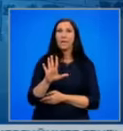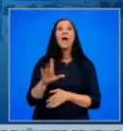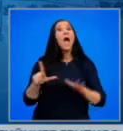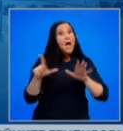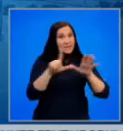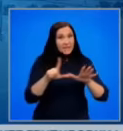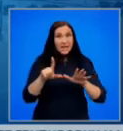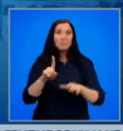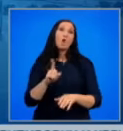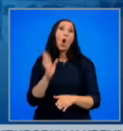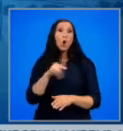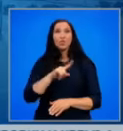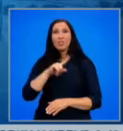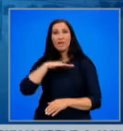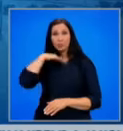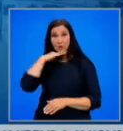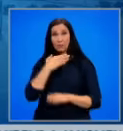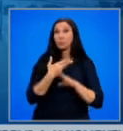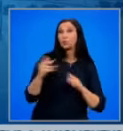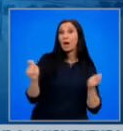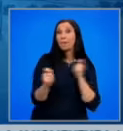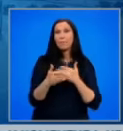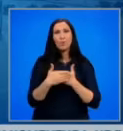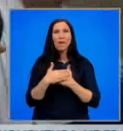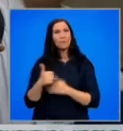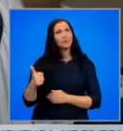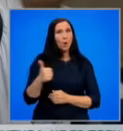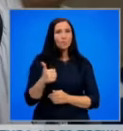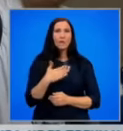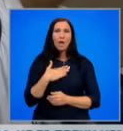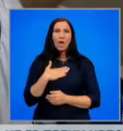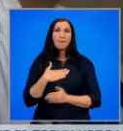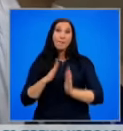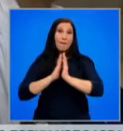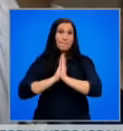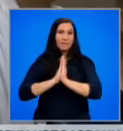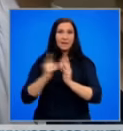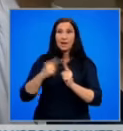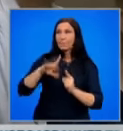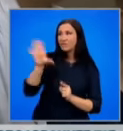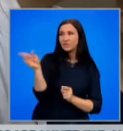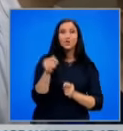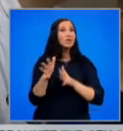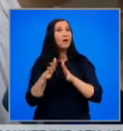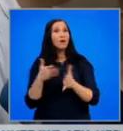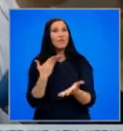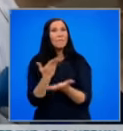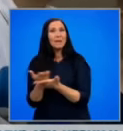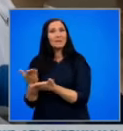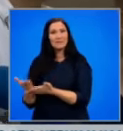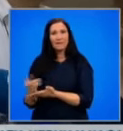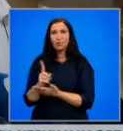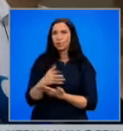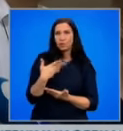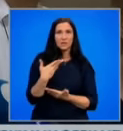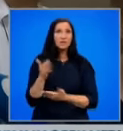7 още не достигат. От Продължаваме промяната са оптимисти. Имаме призив към всички народни представители, които искат